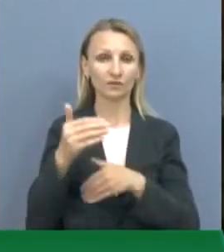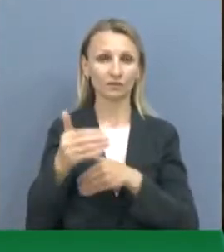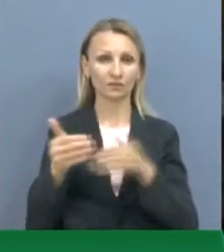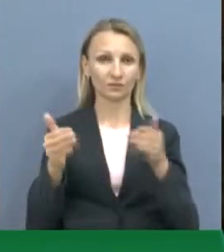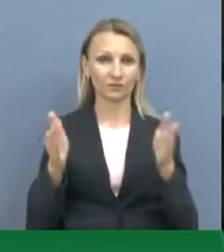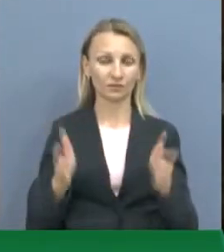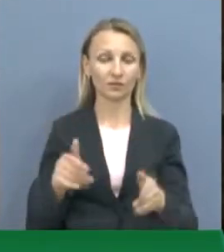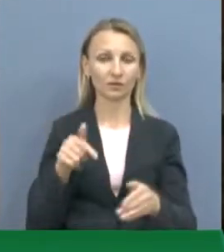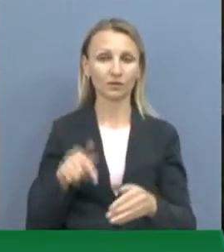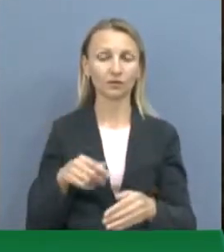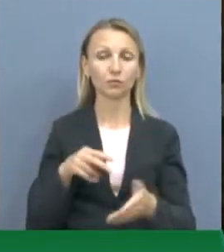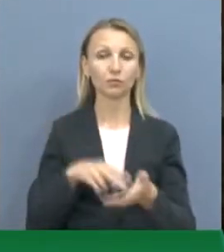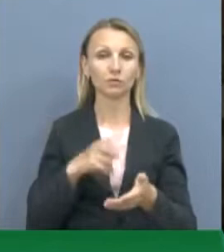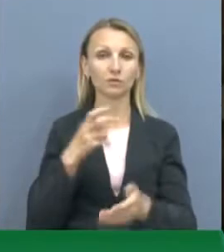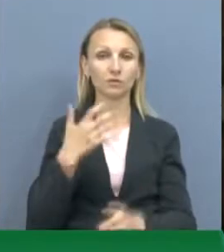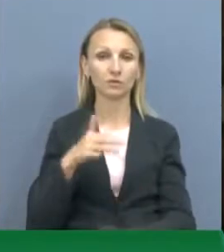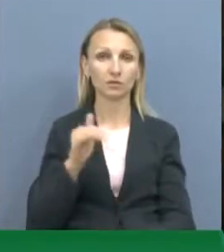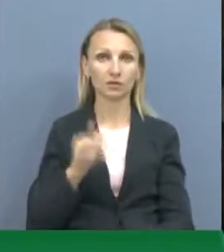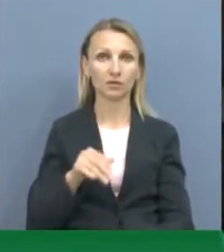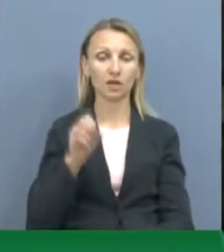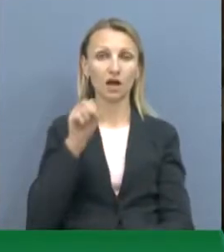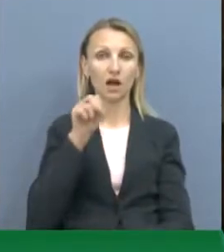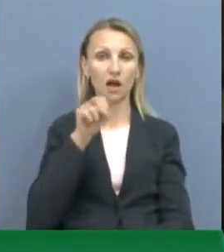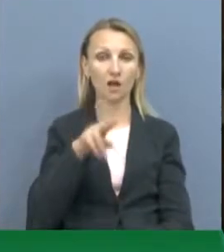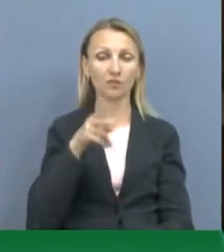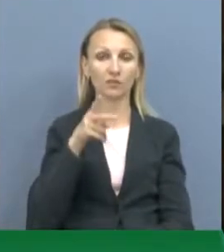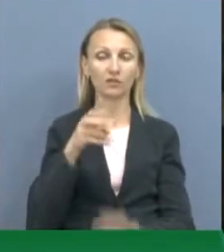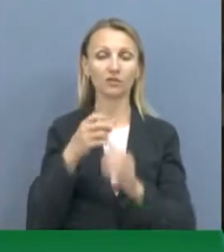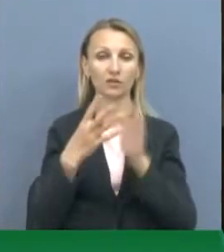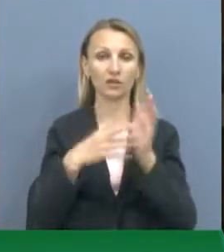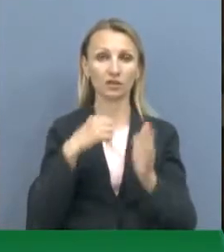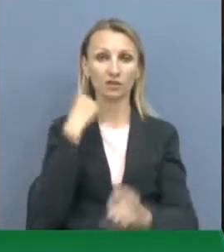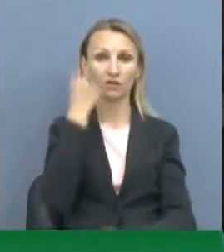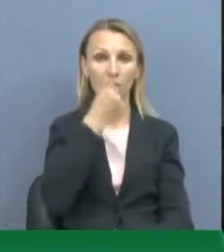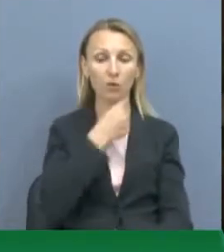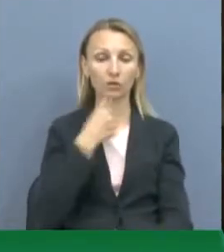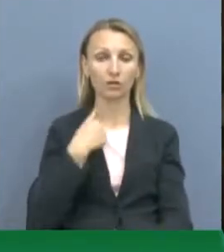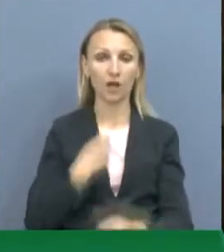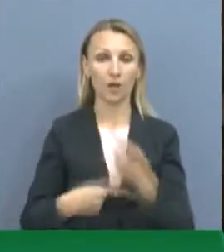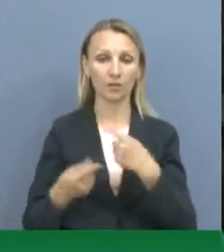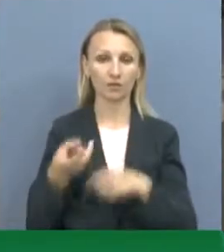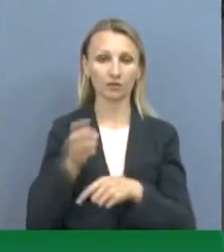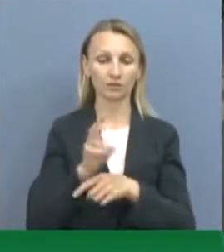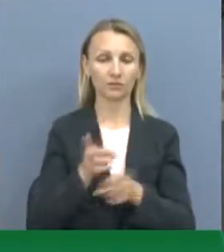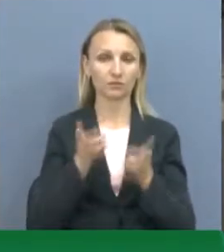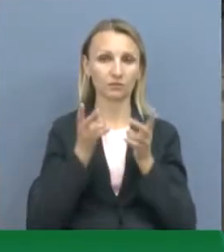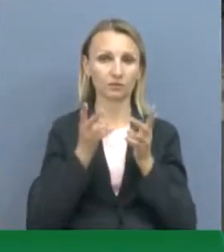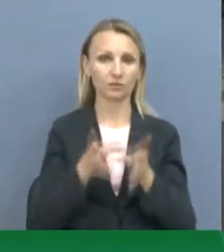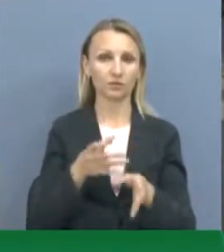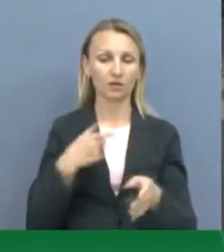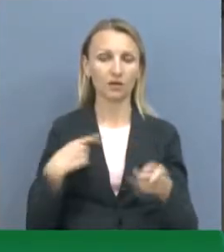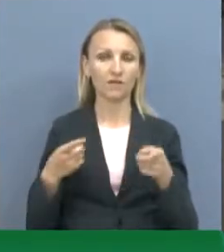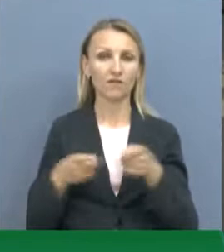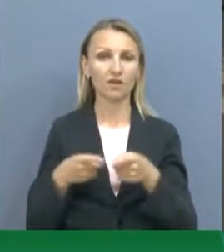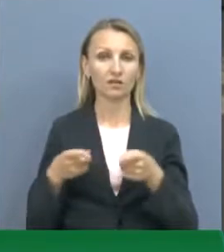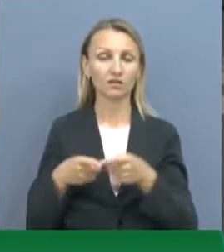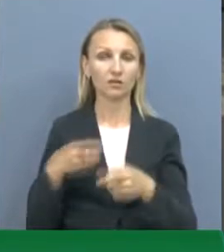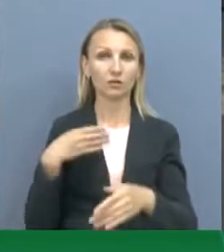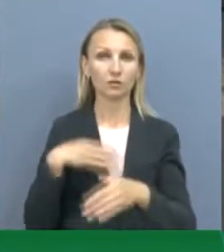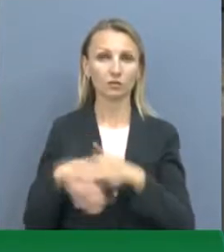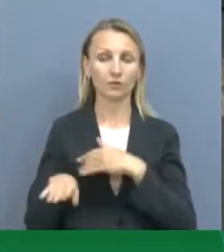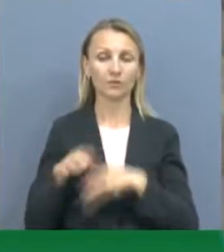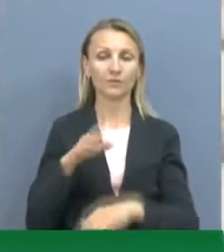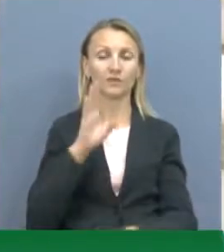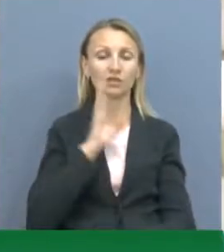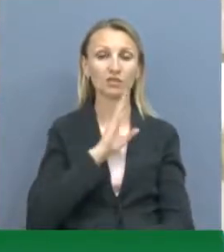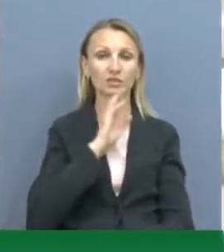Со 2 апреля 2019 года мы в этот дом больше не заезжали. Пришлось снимать. Сауле, мать